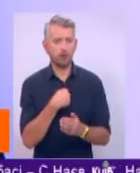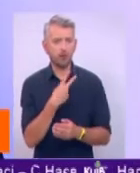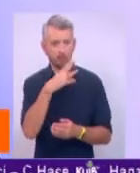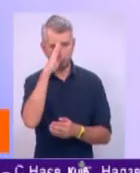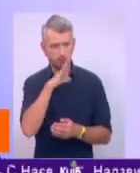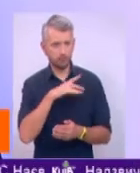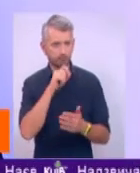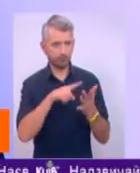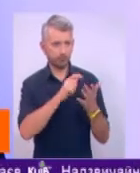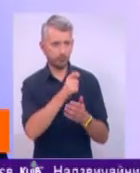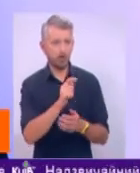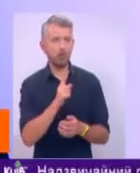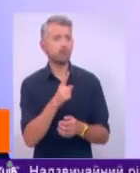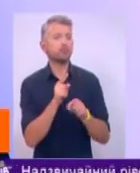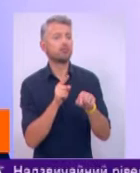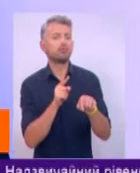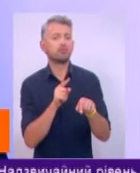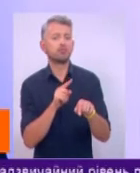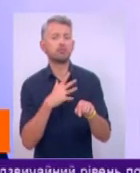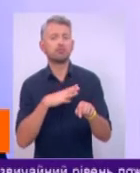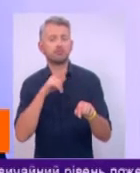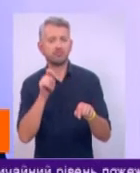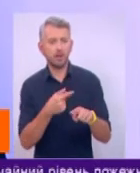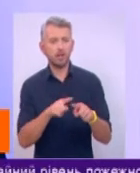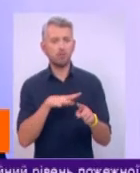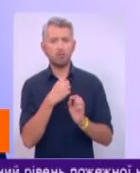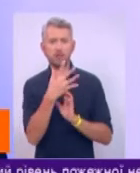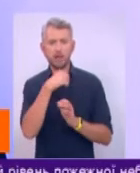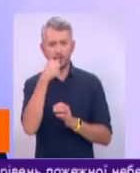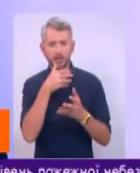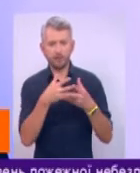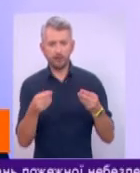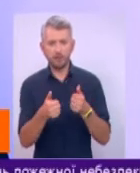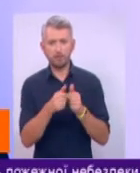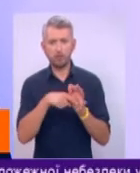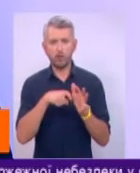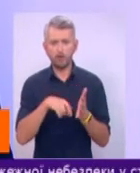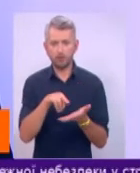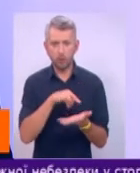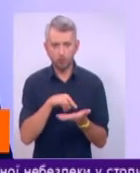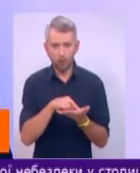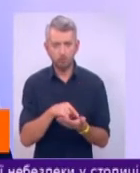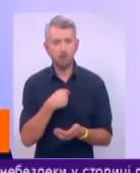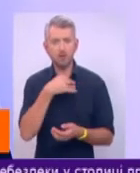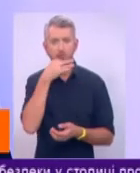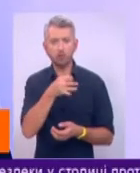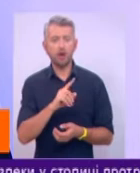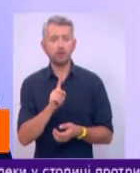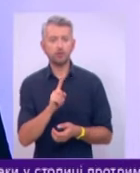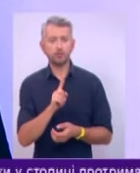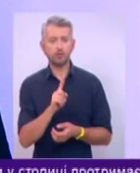задав питання, чому вони там. Це був 15-й рік, весна, під Донецьким аеропортом. І мені сказали,